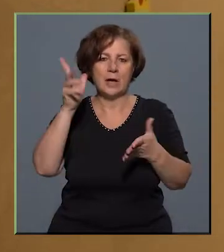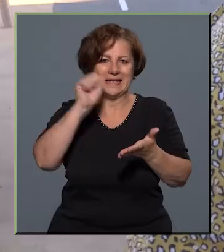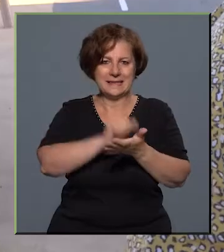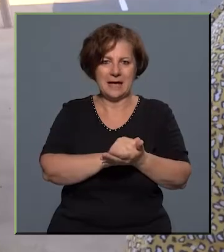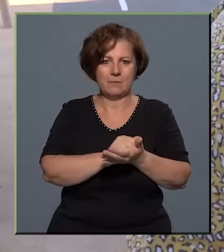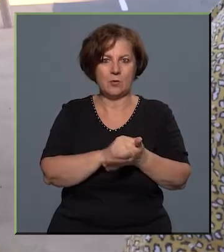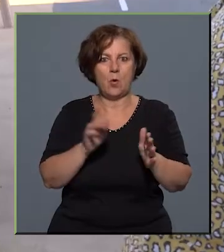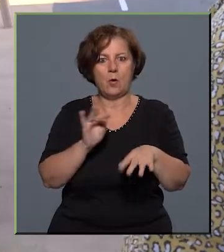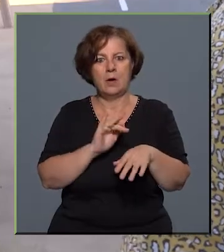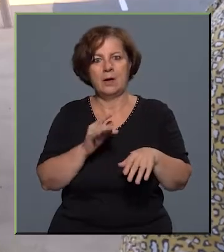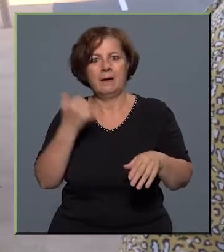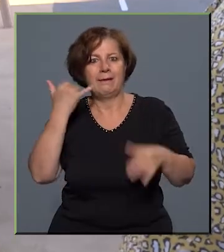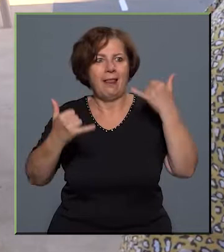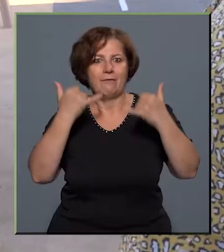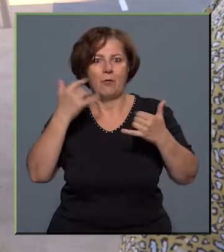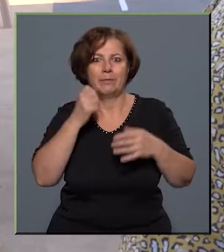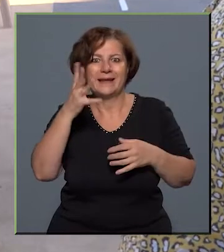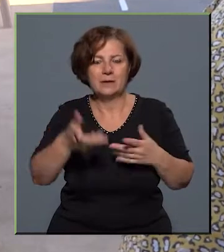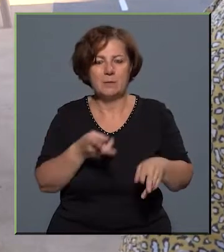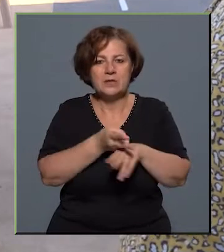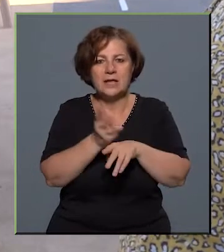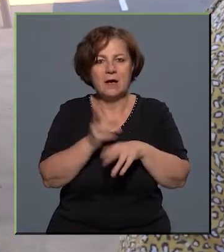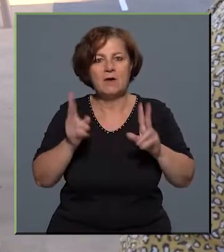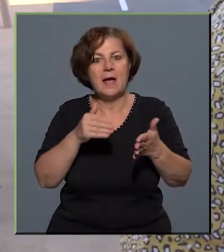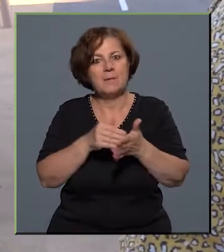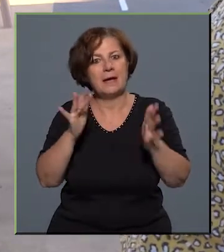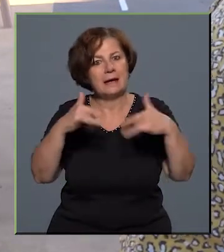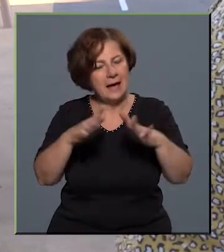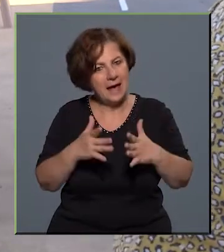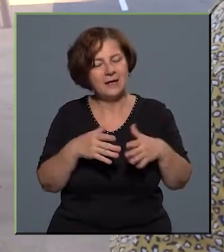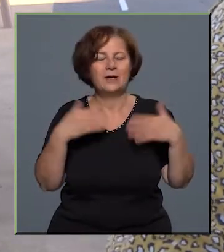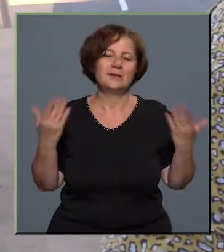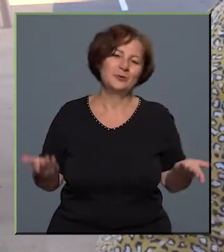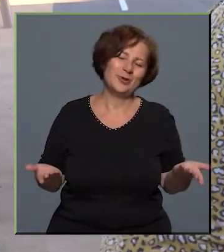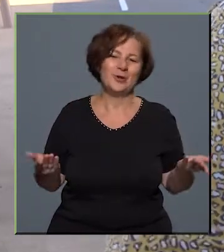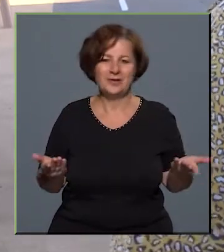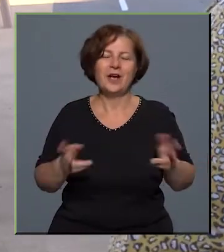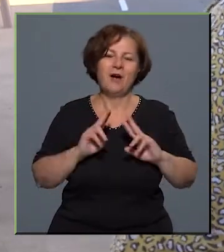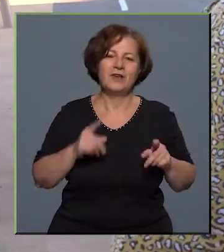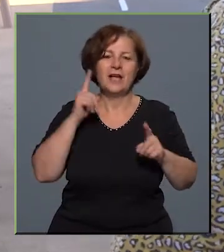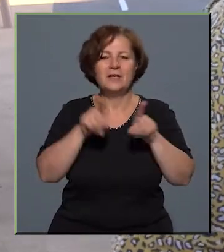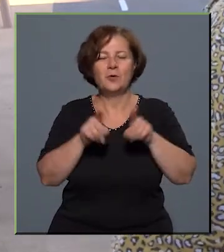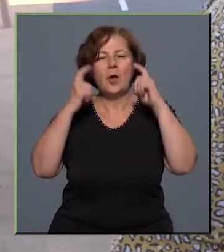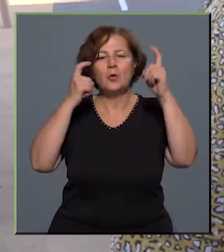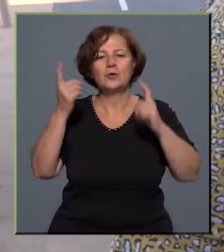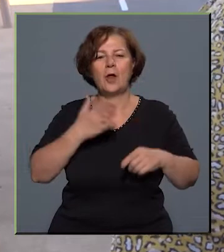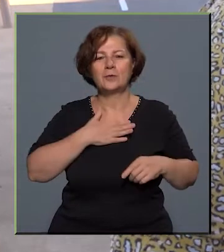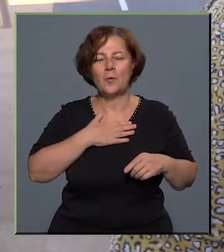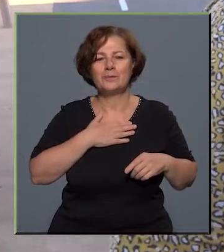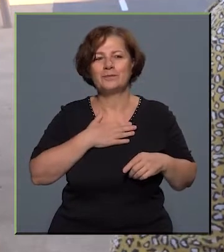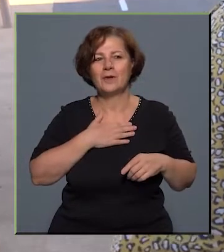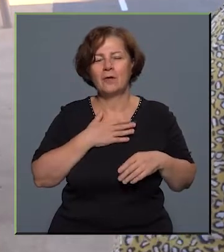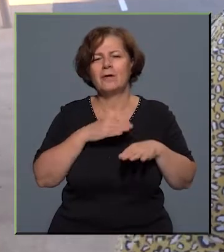létszámát, csörög a telefon napi szinten, és kérdezgetik, hogy van-e még hely, úgyhogy van egy olyan gondolatom, hogy